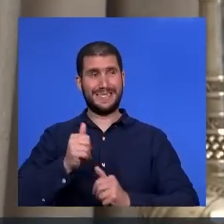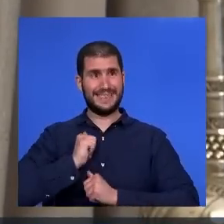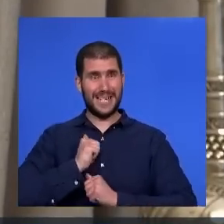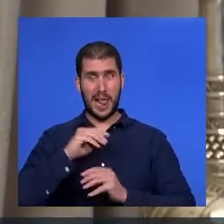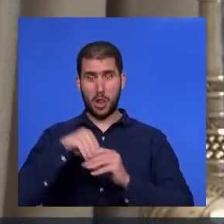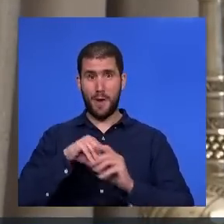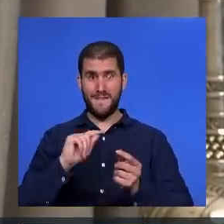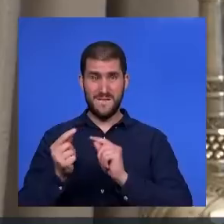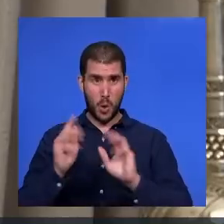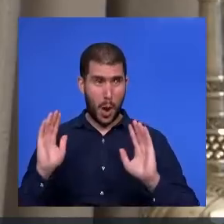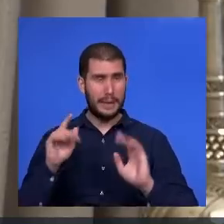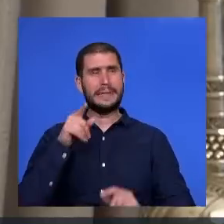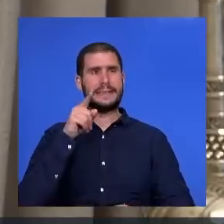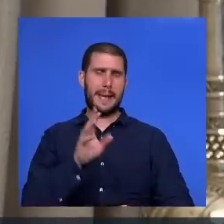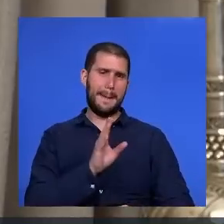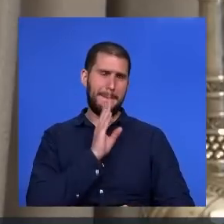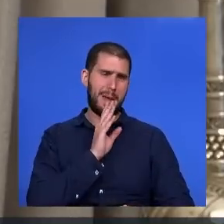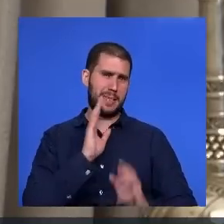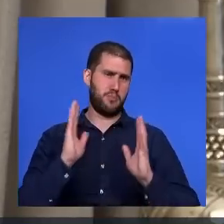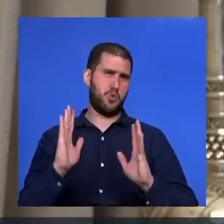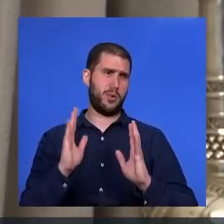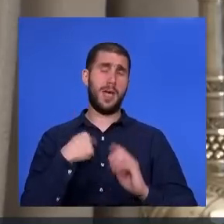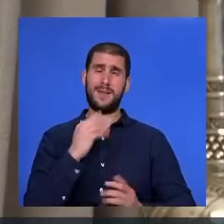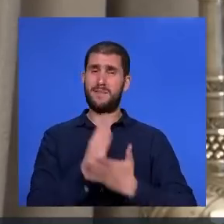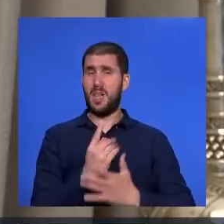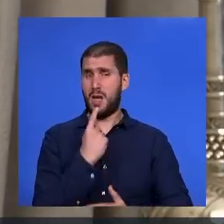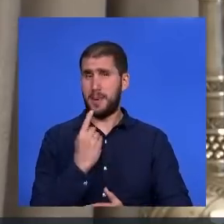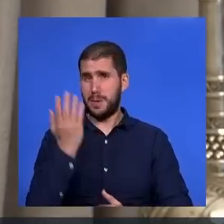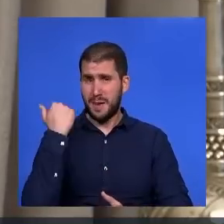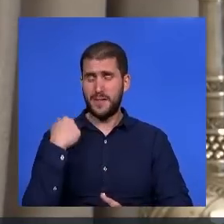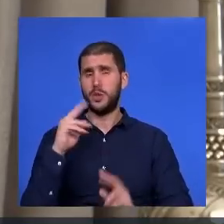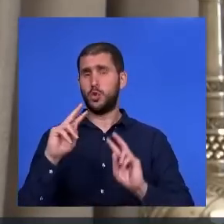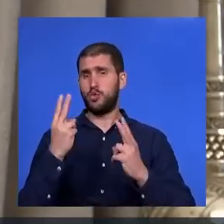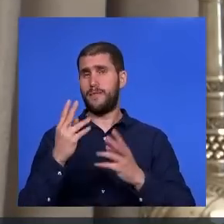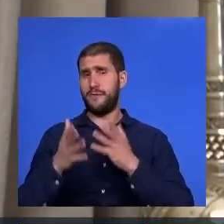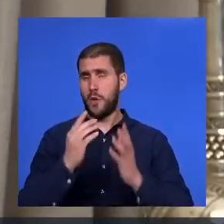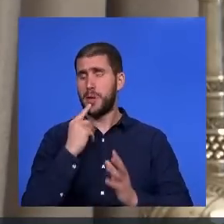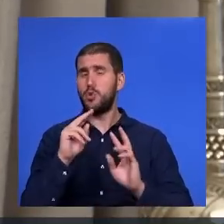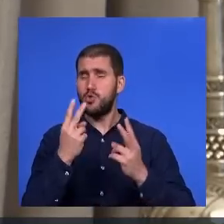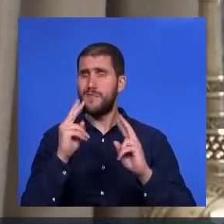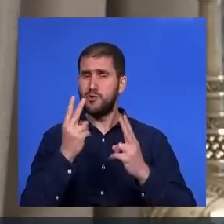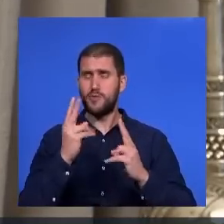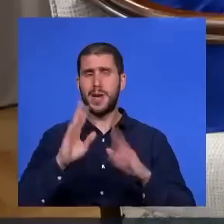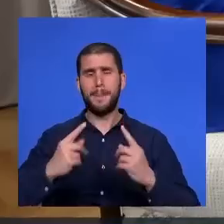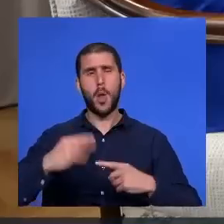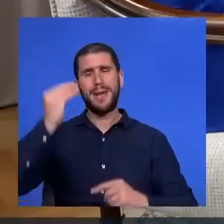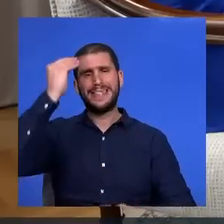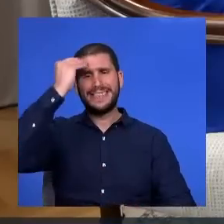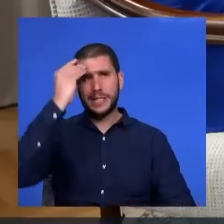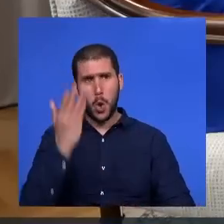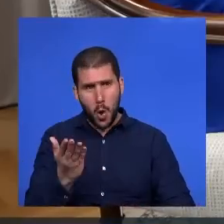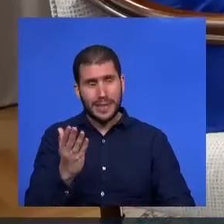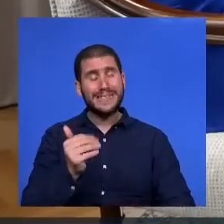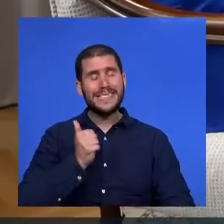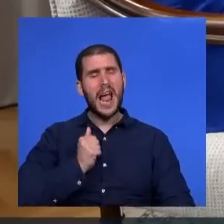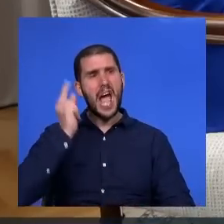לוויכוח, הוא בעייתי מאוד, ולכן אמרתי, ואני אומר, ואני אומר גם בערב יום הזיכרון, צהל חייב